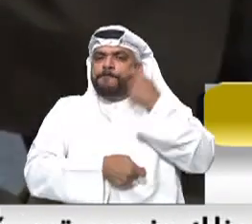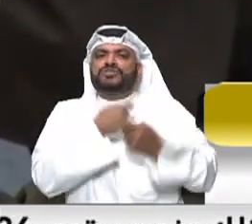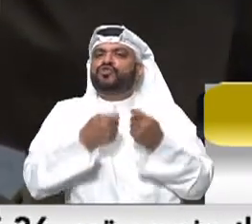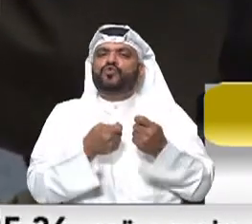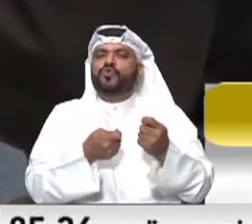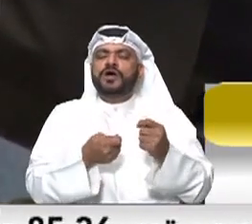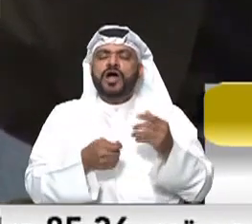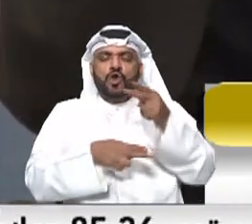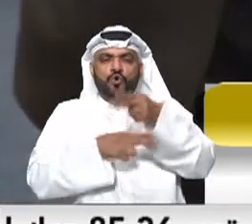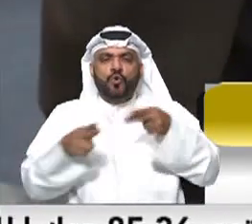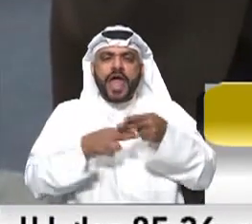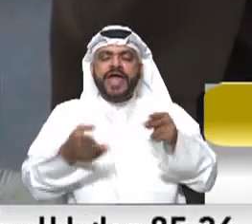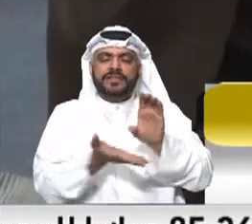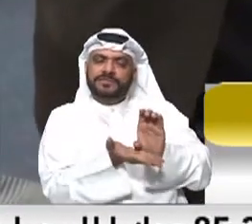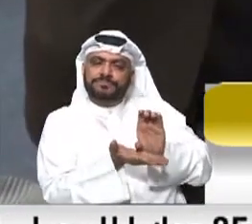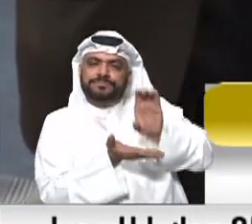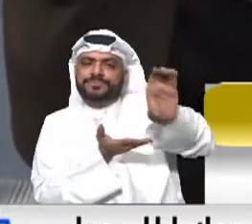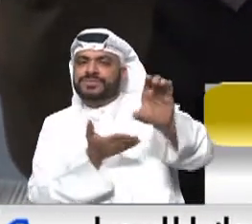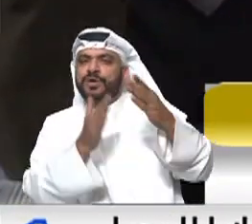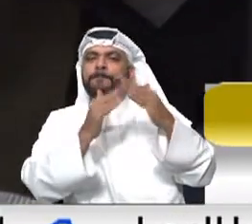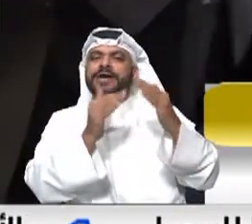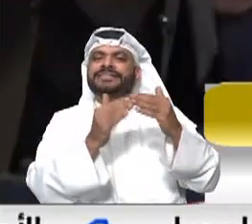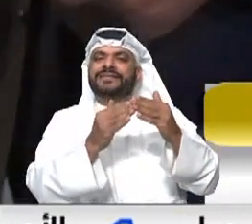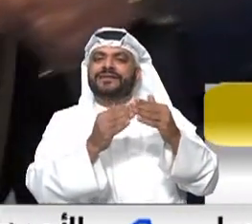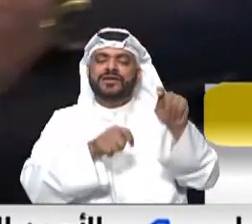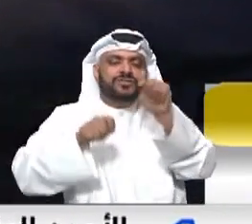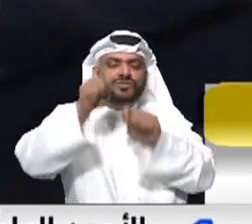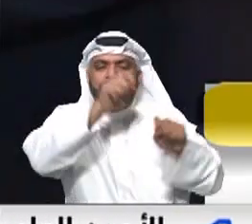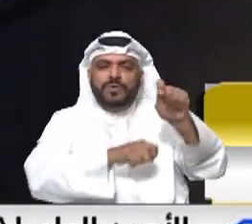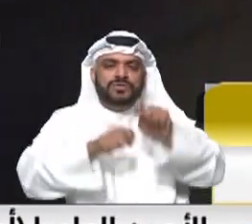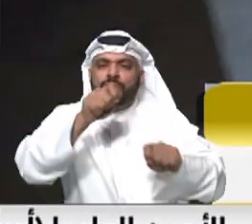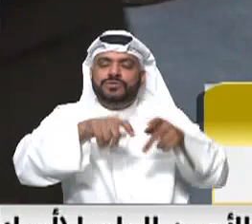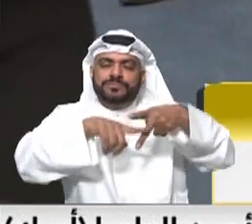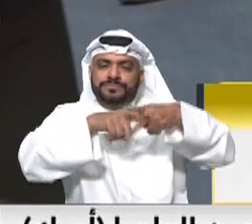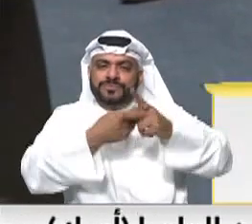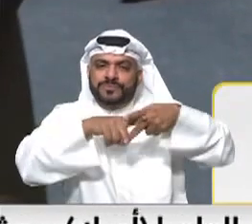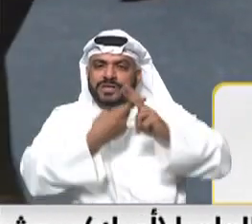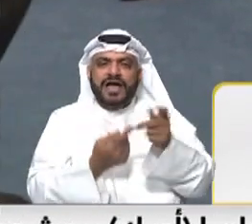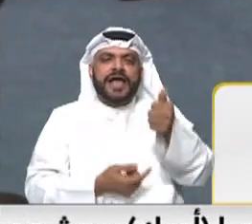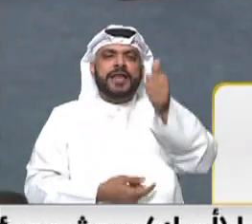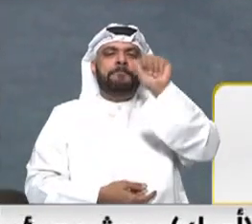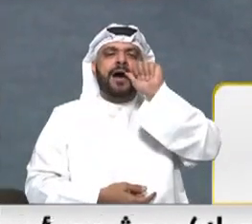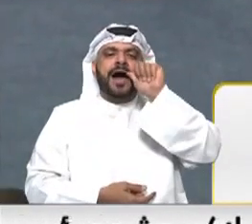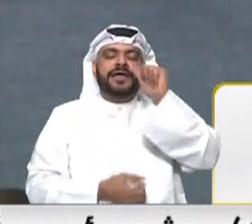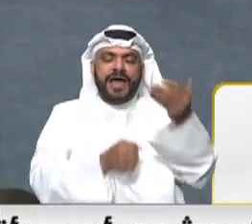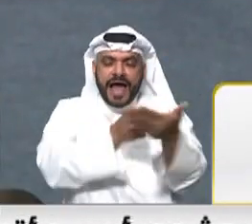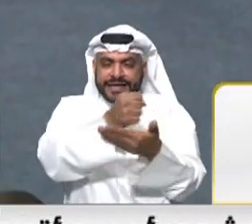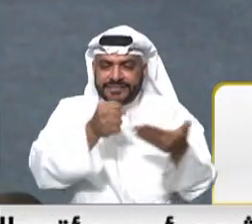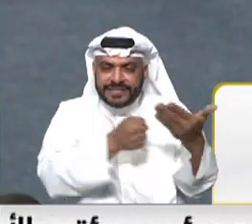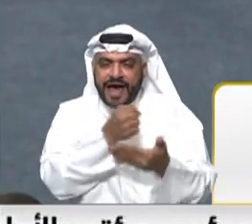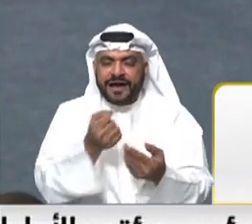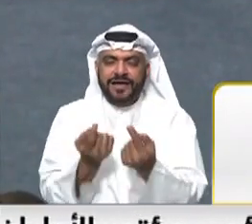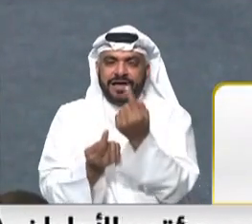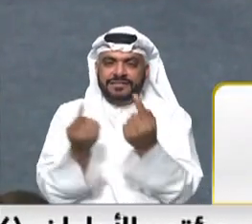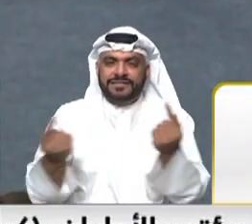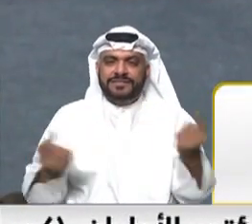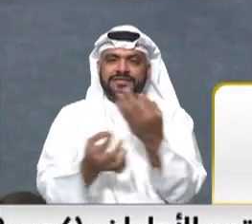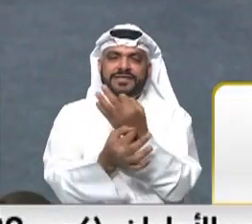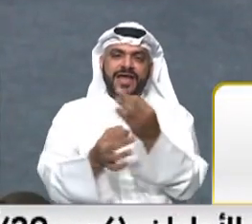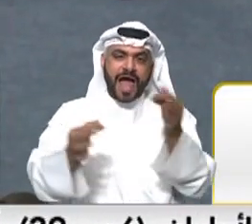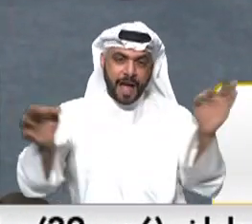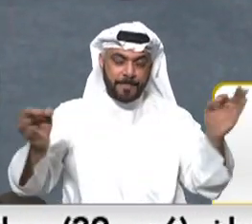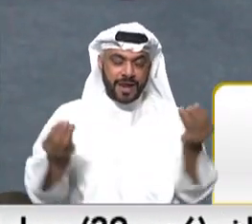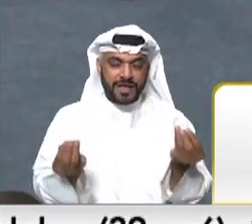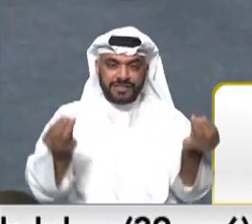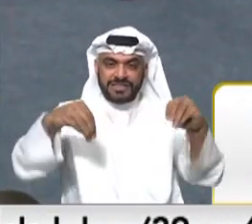البقر ساهم الصندوق في الكويتي في تمويله في عدة قروض. هذا المشروع له دور كبير في موضوع اللي هو